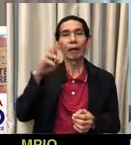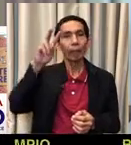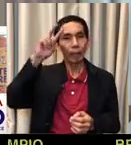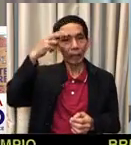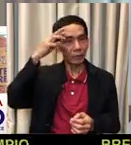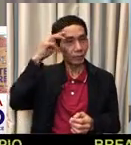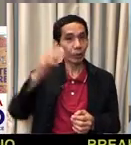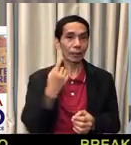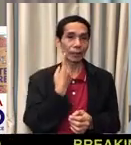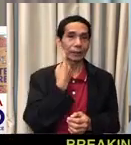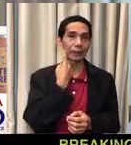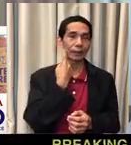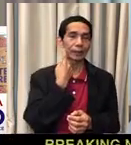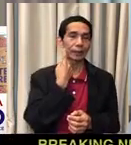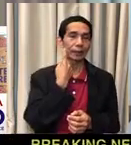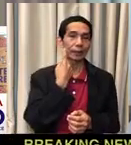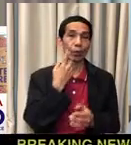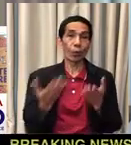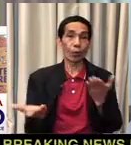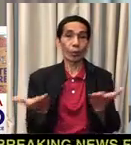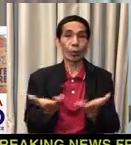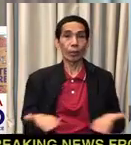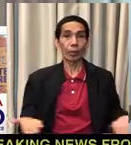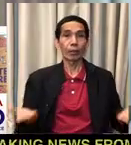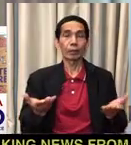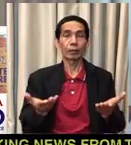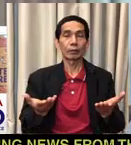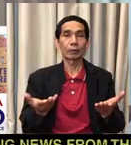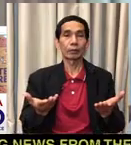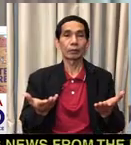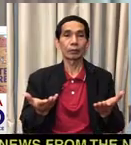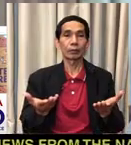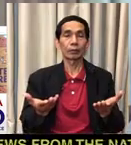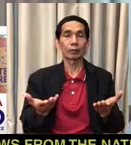Mayor kanina, kung saan,